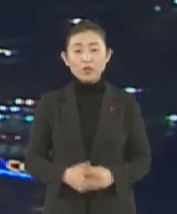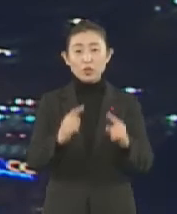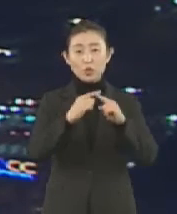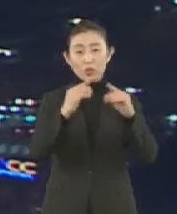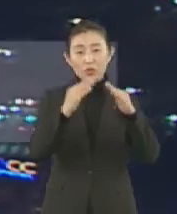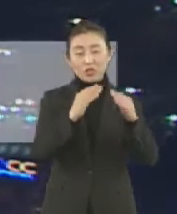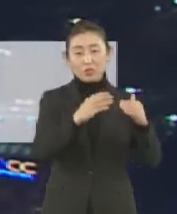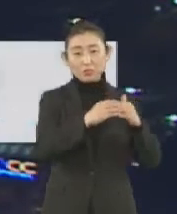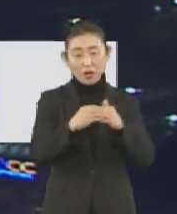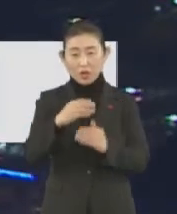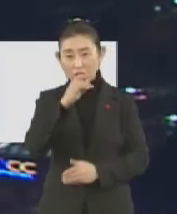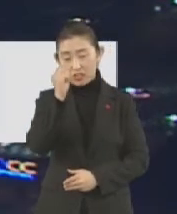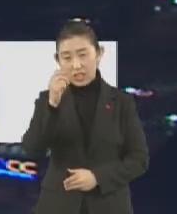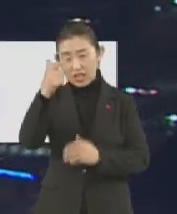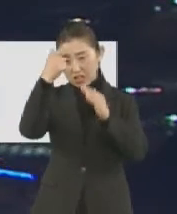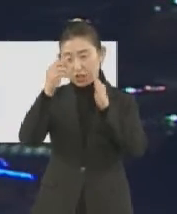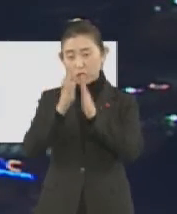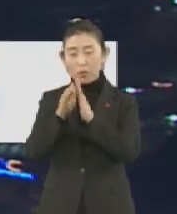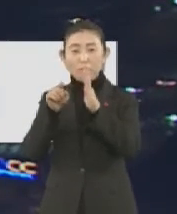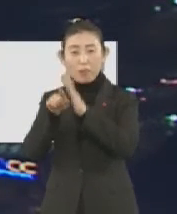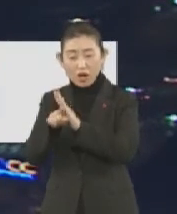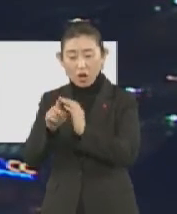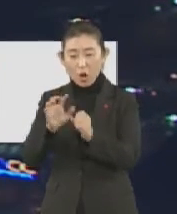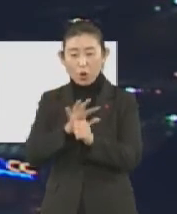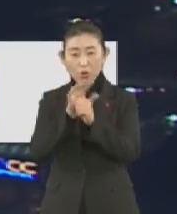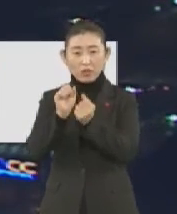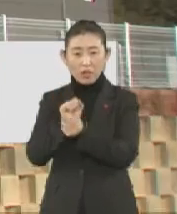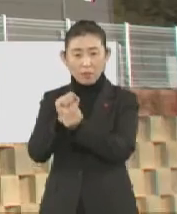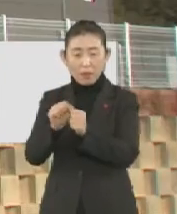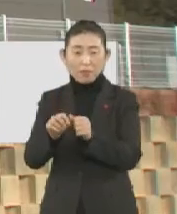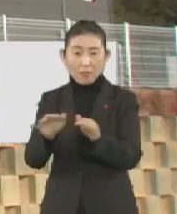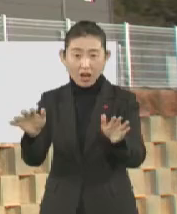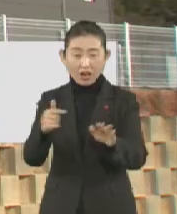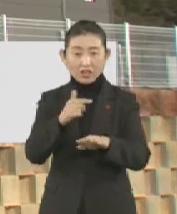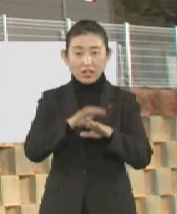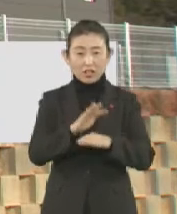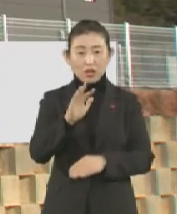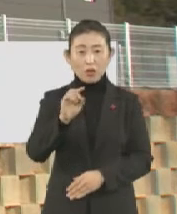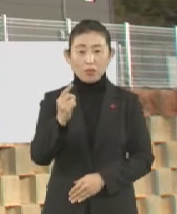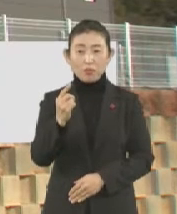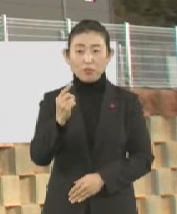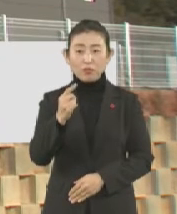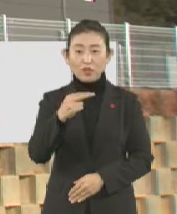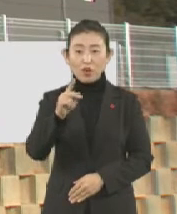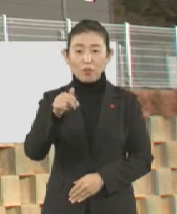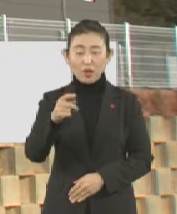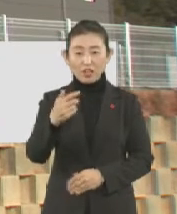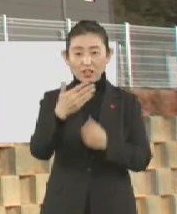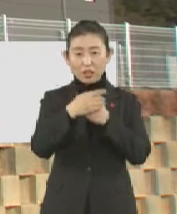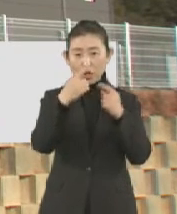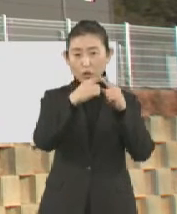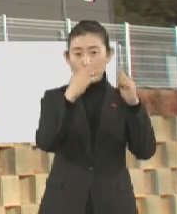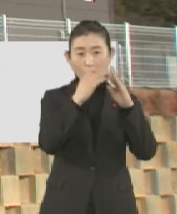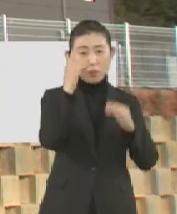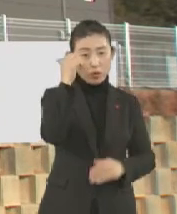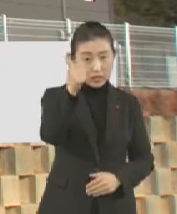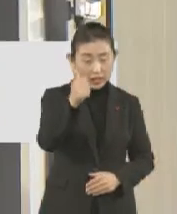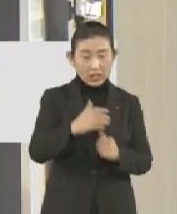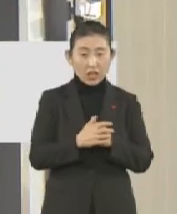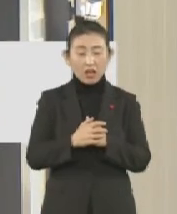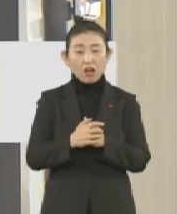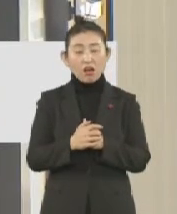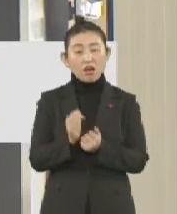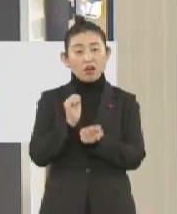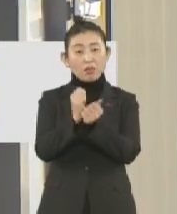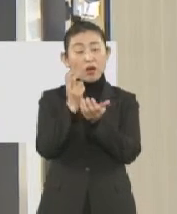교인들을 데리고 서산 기도원을 방문해 코로 날 9 를 확산시킨 대전 덕명동 은혜 교회 목사가 감염병 예방